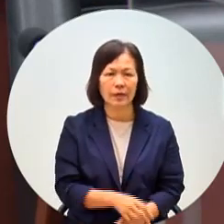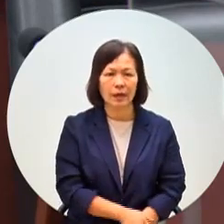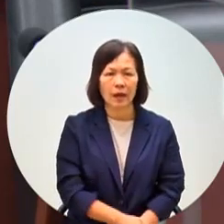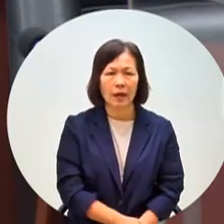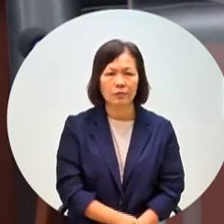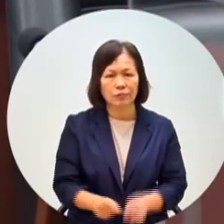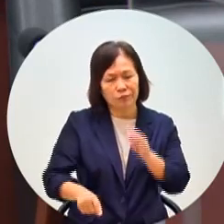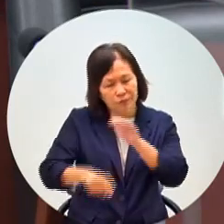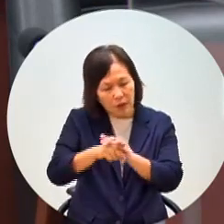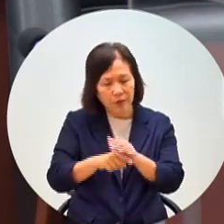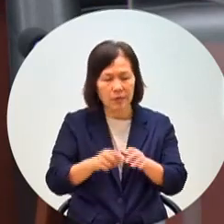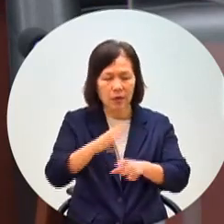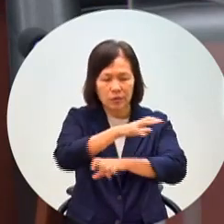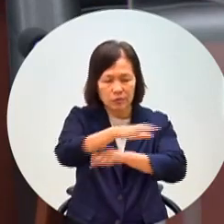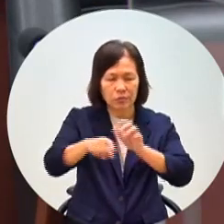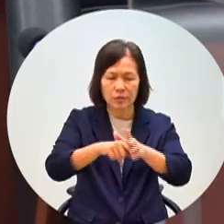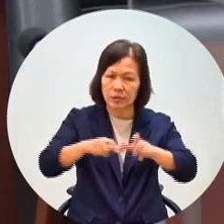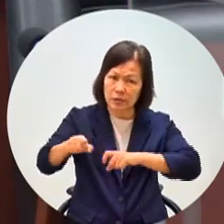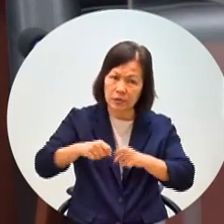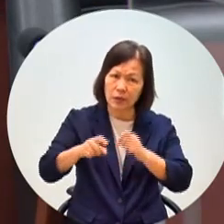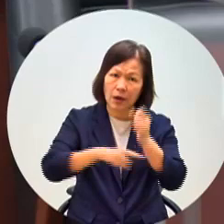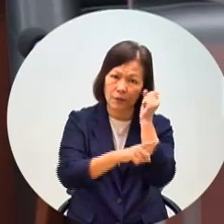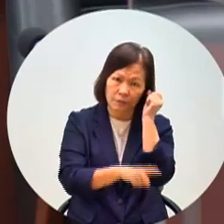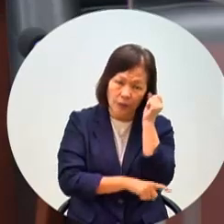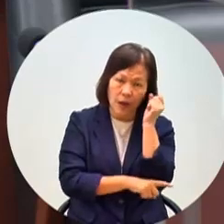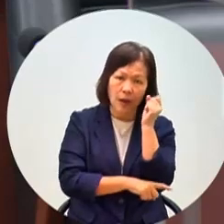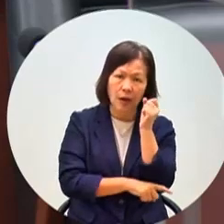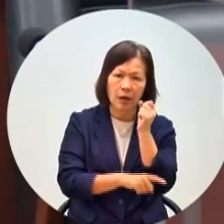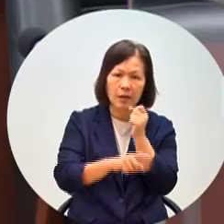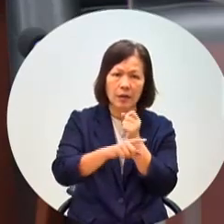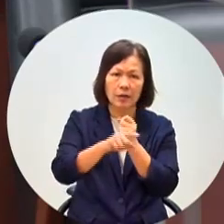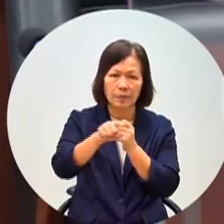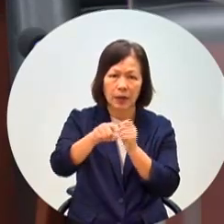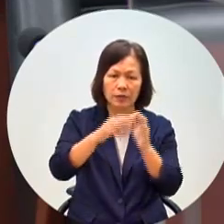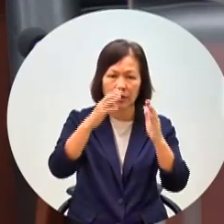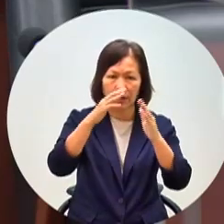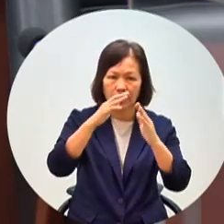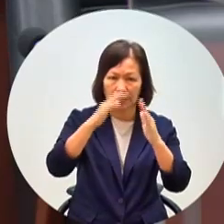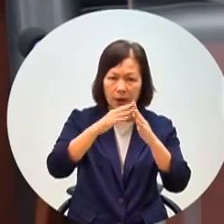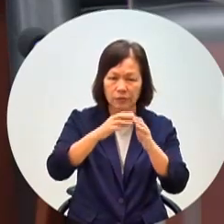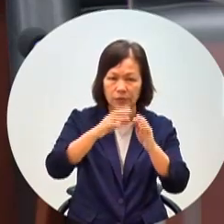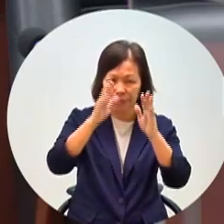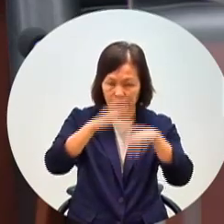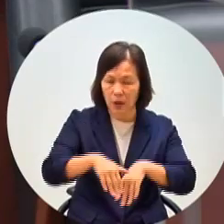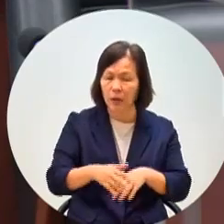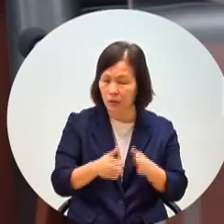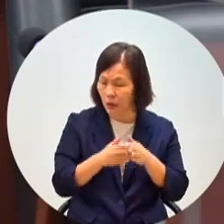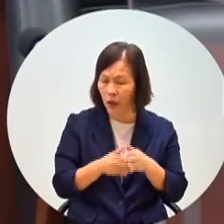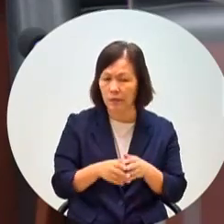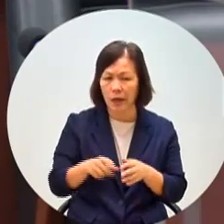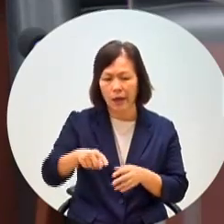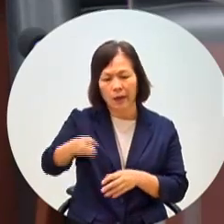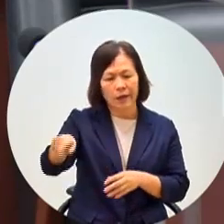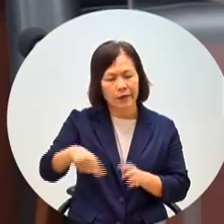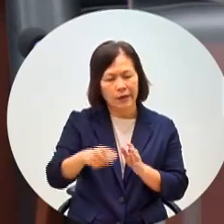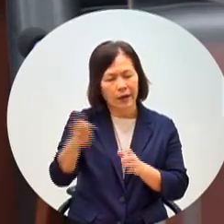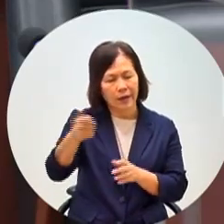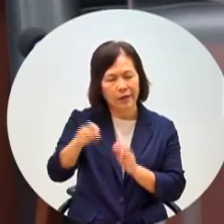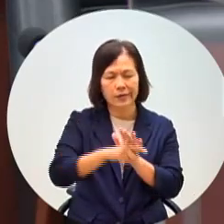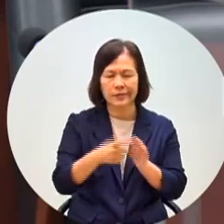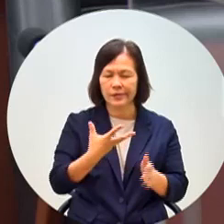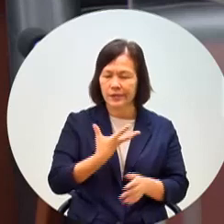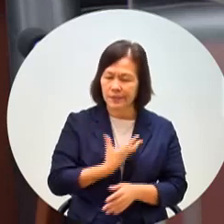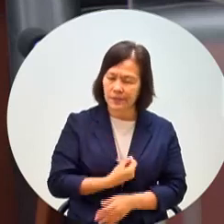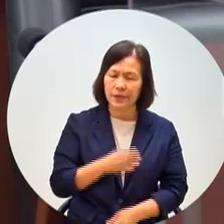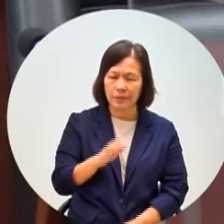违反区域计划法，要把他的东西要把这个建筑物拆除，他很心寒呐。